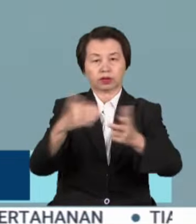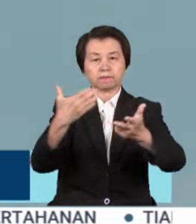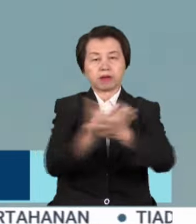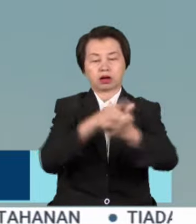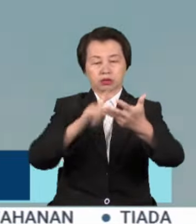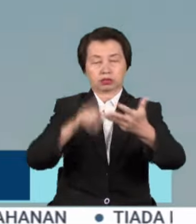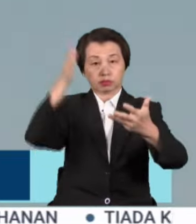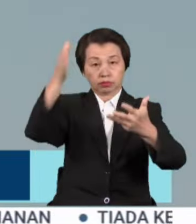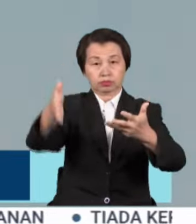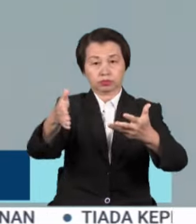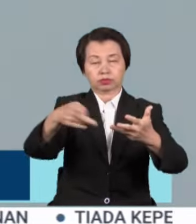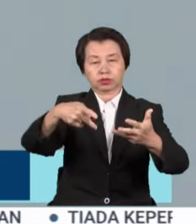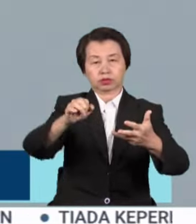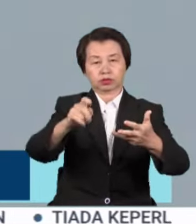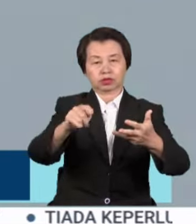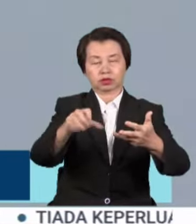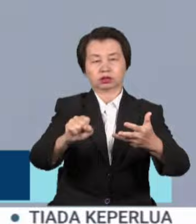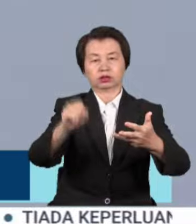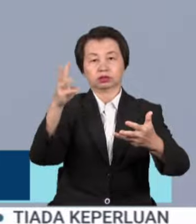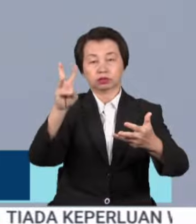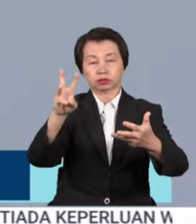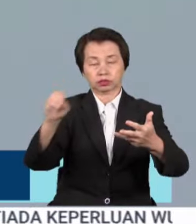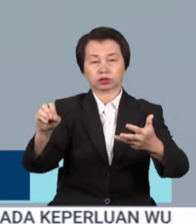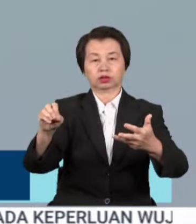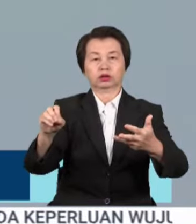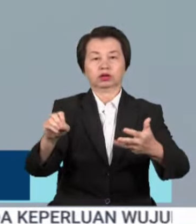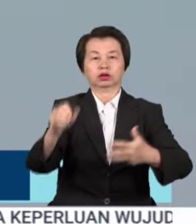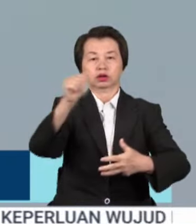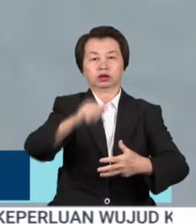kelab T-50 FA-50 Asia Tenggara.